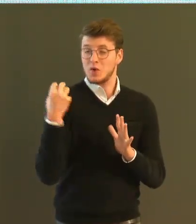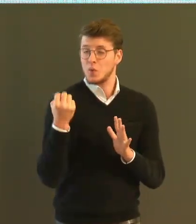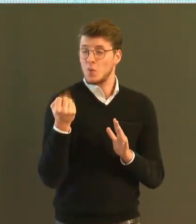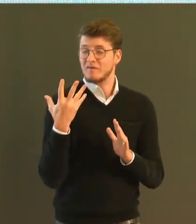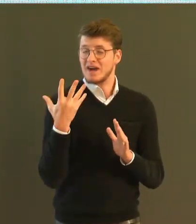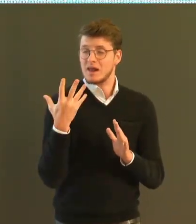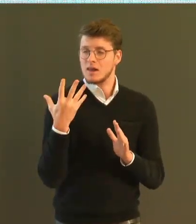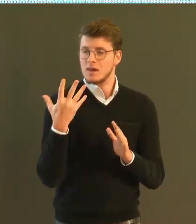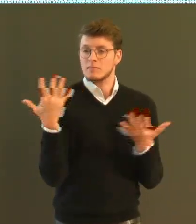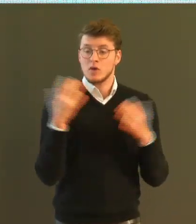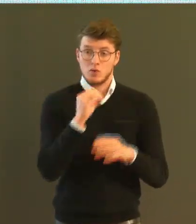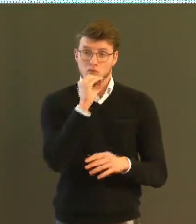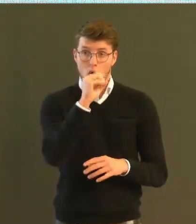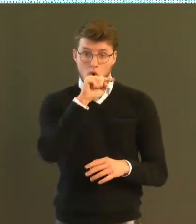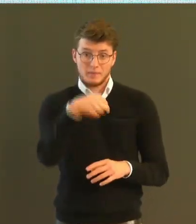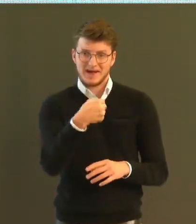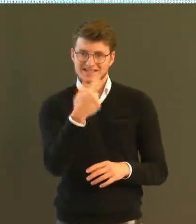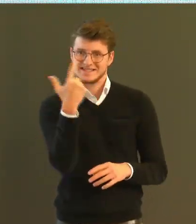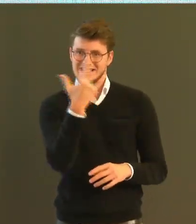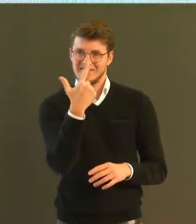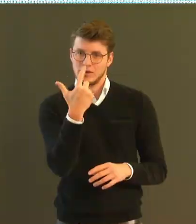commencé à